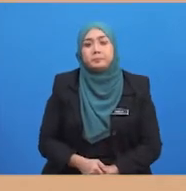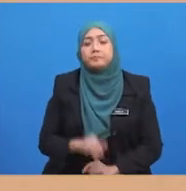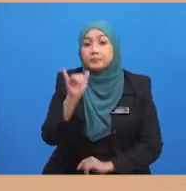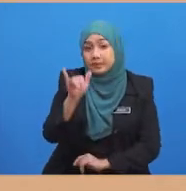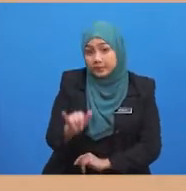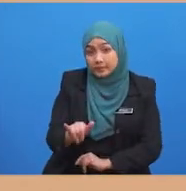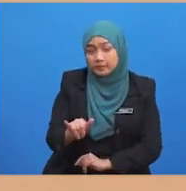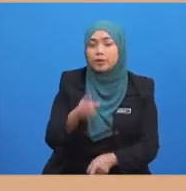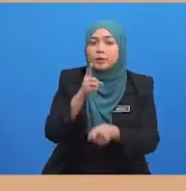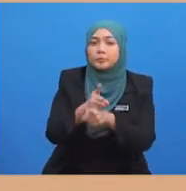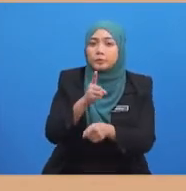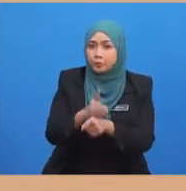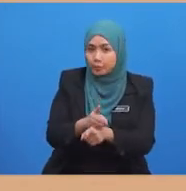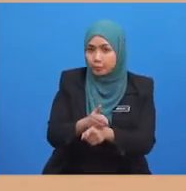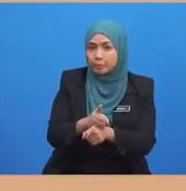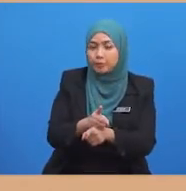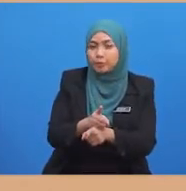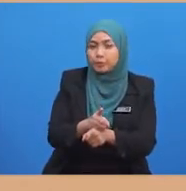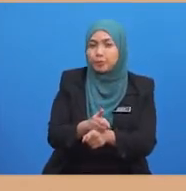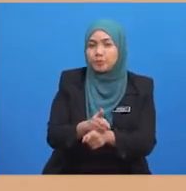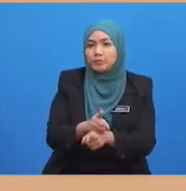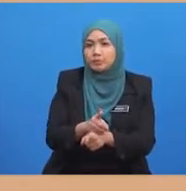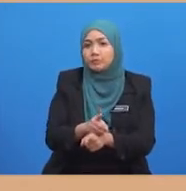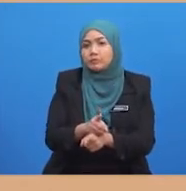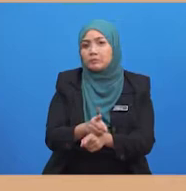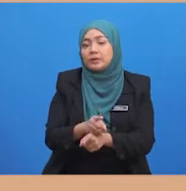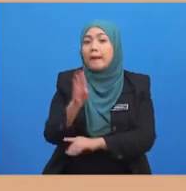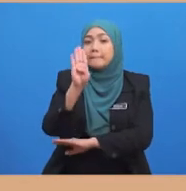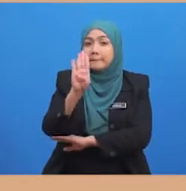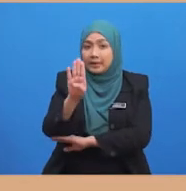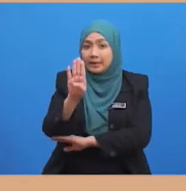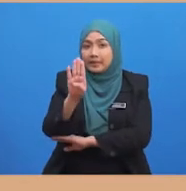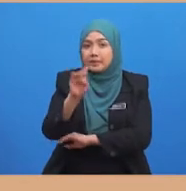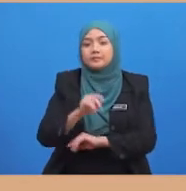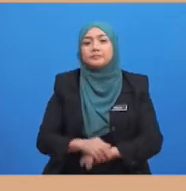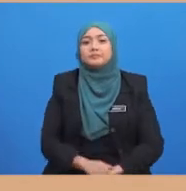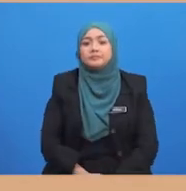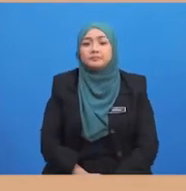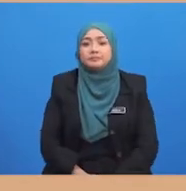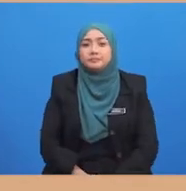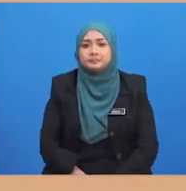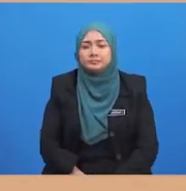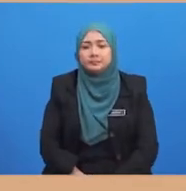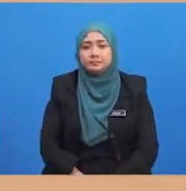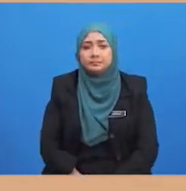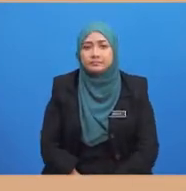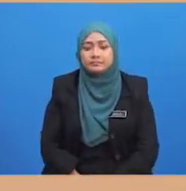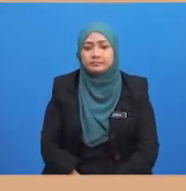Ya, jawapan yang paling tepat ialah B, iaitu styrena.